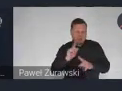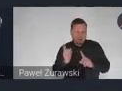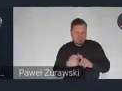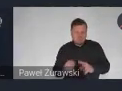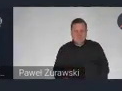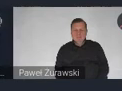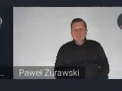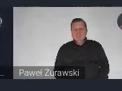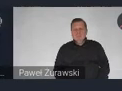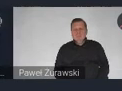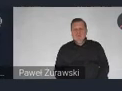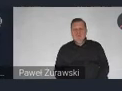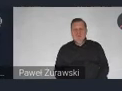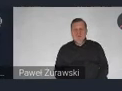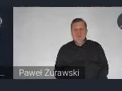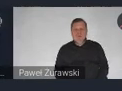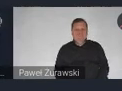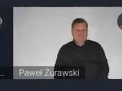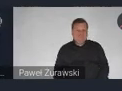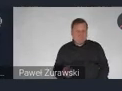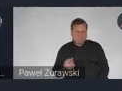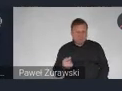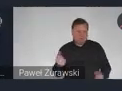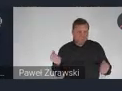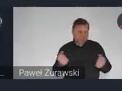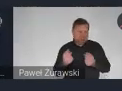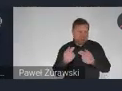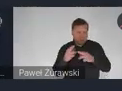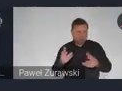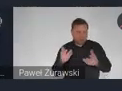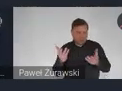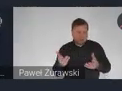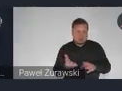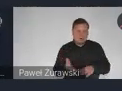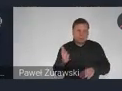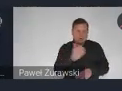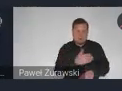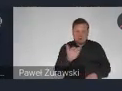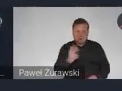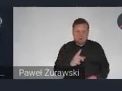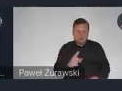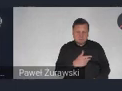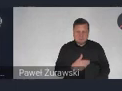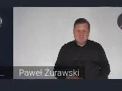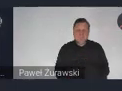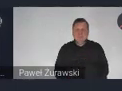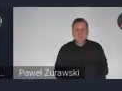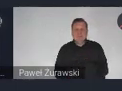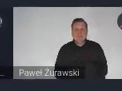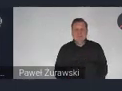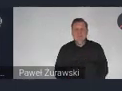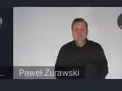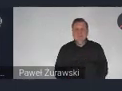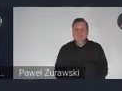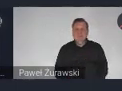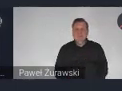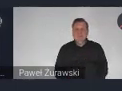więc jest to zasadnicza różnica w stosunku do tego co było jeszcze kilka lat temu